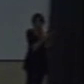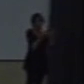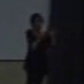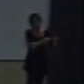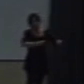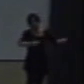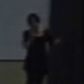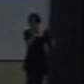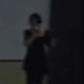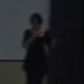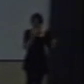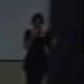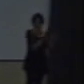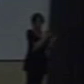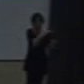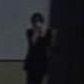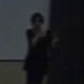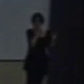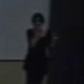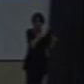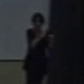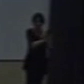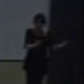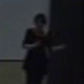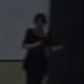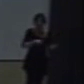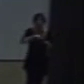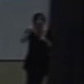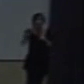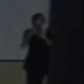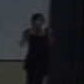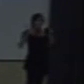és un debat fantàstic per tenir, si voleu. L'altre problema de Twitter són els rumors i les opinions.